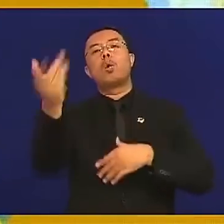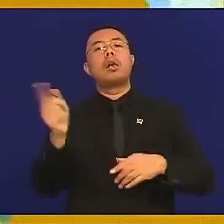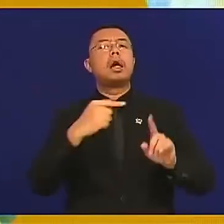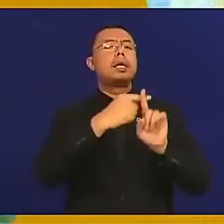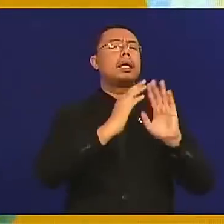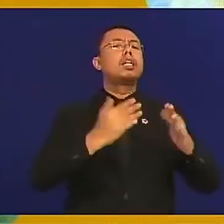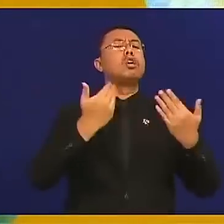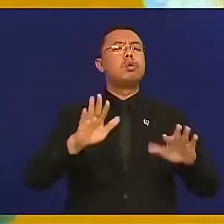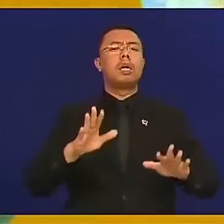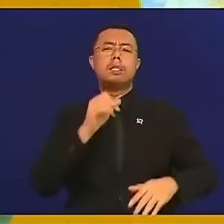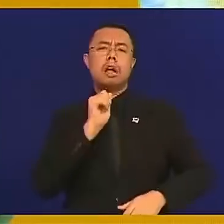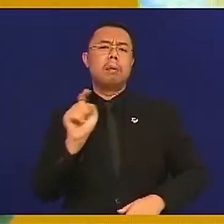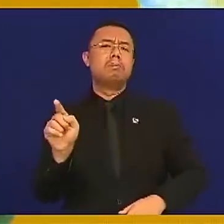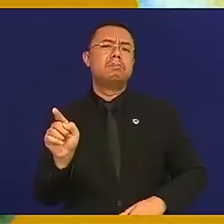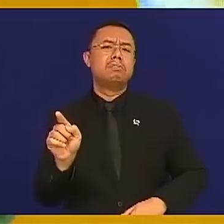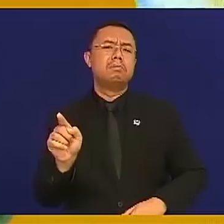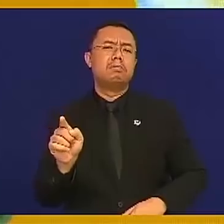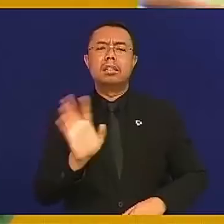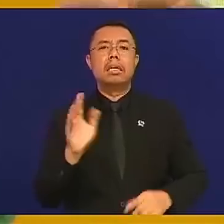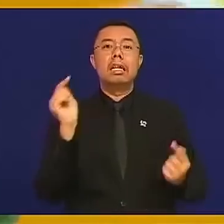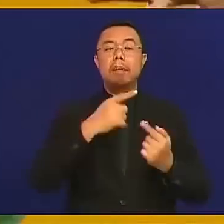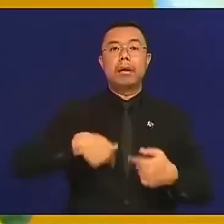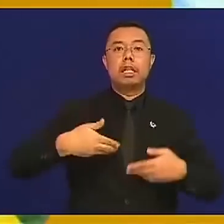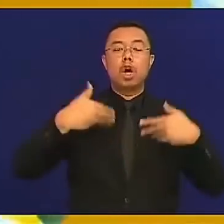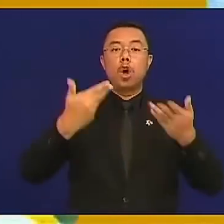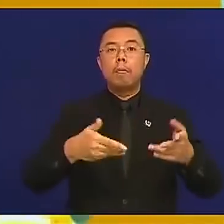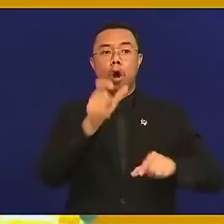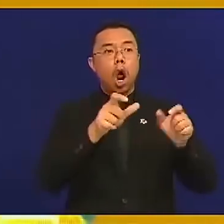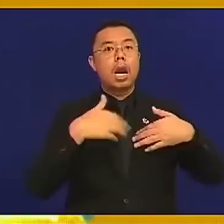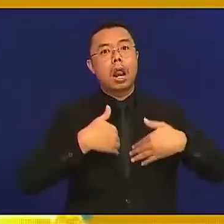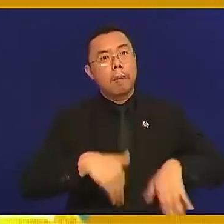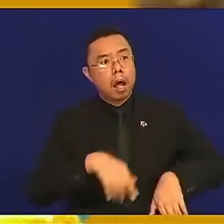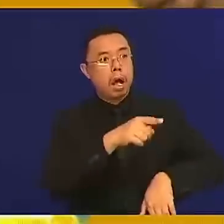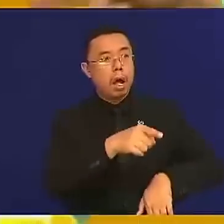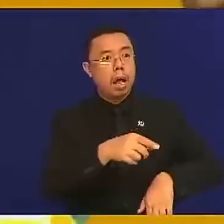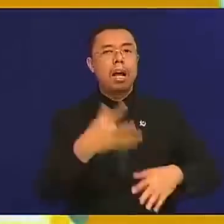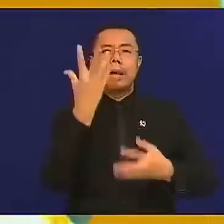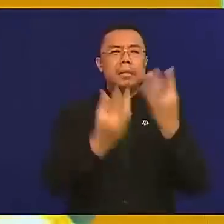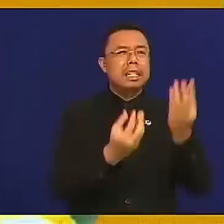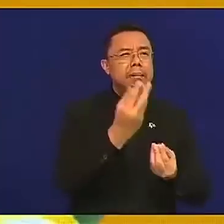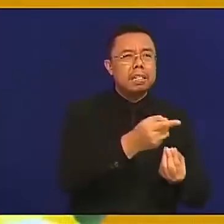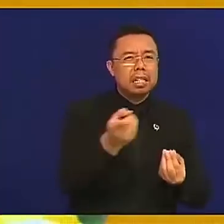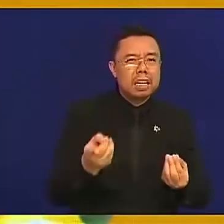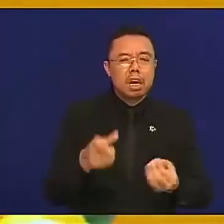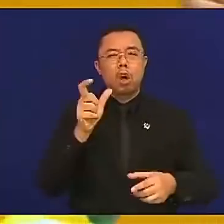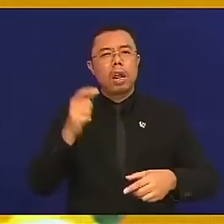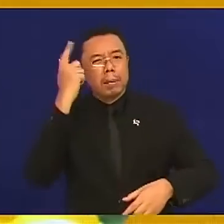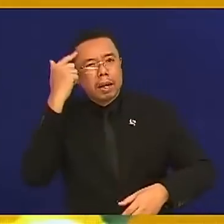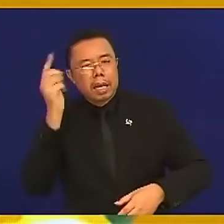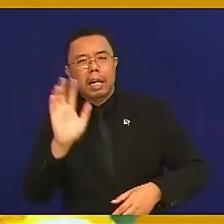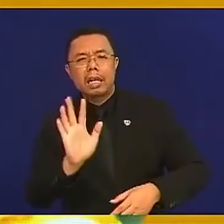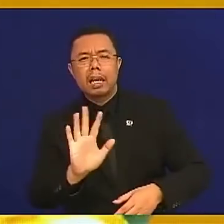gereja. Siapa kamu? Jangan sampai kita korbankan yang lemah-lemah, yang miskin-miskin, yang dianggap